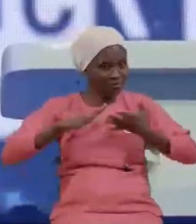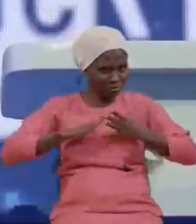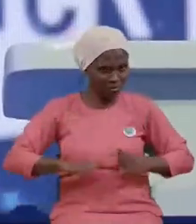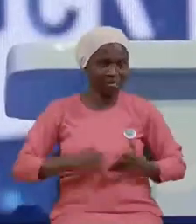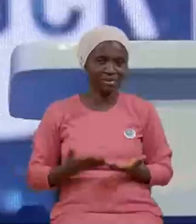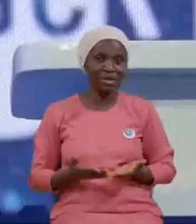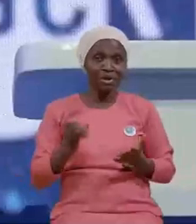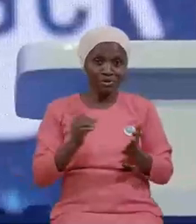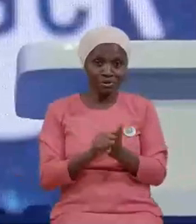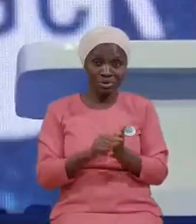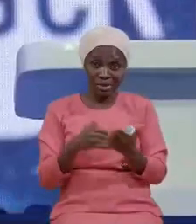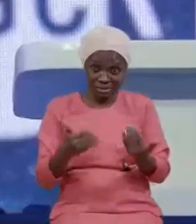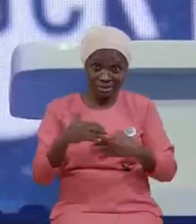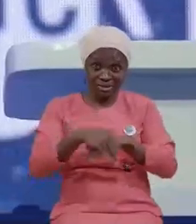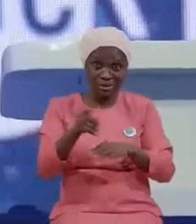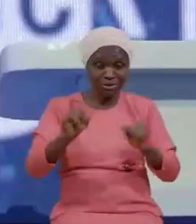Pour que ce soit, tu aies la joie.